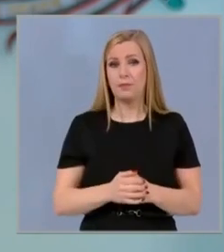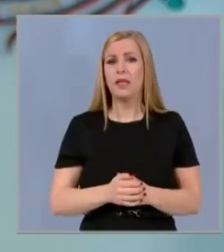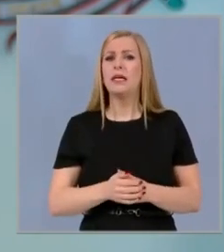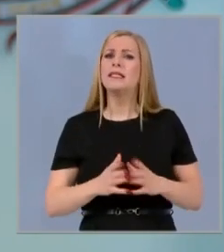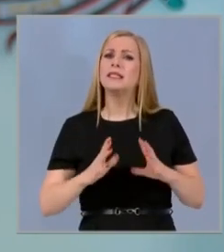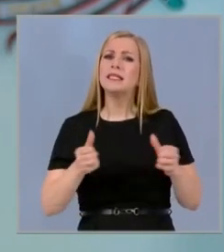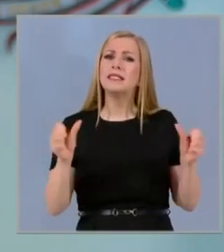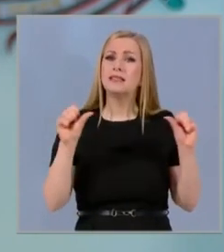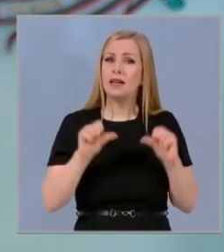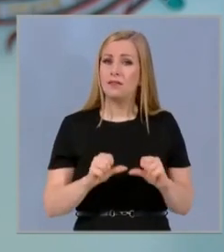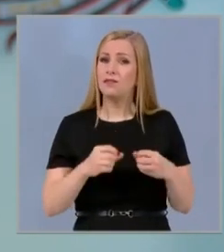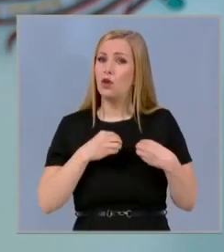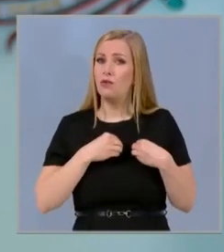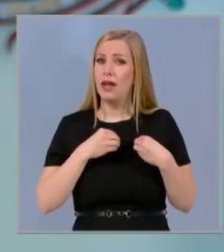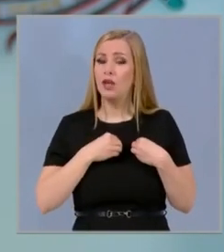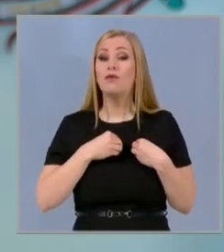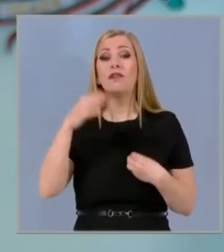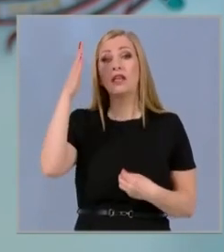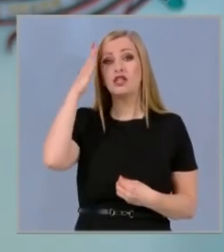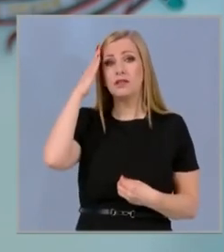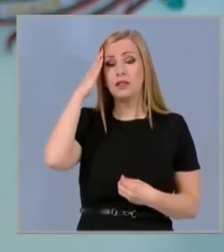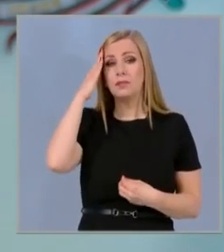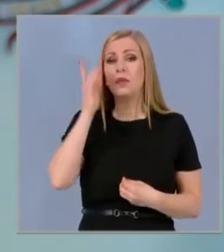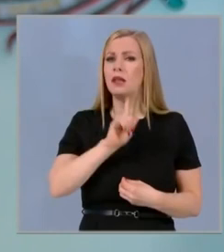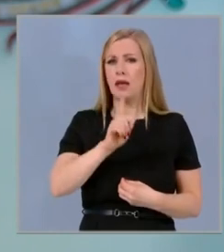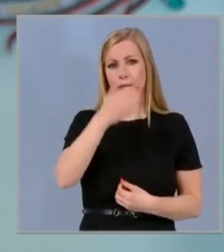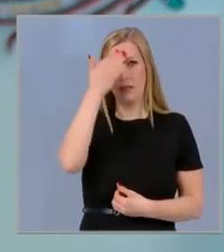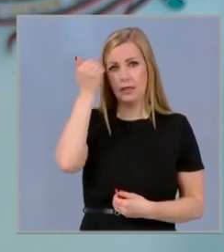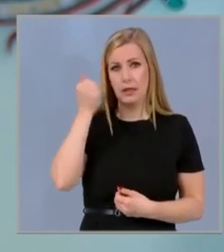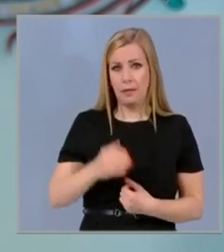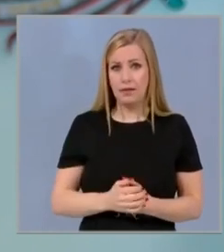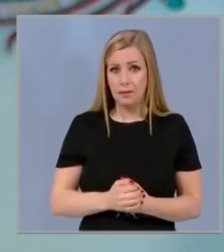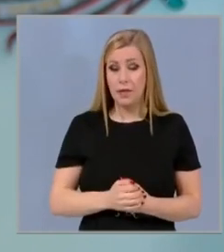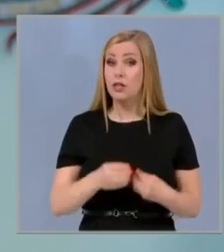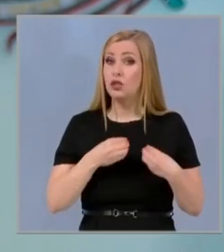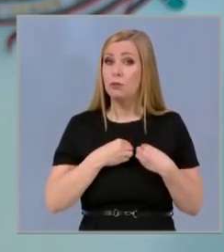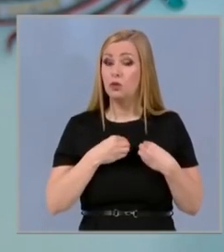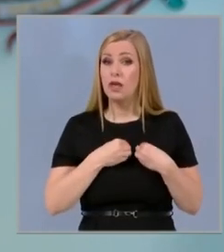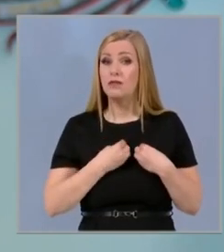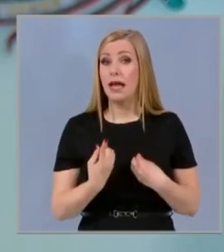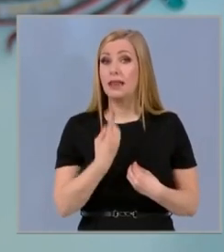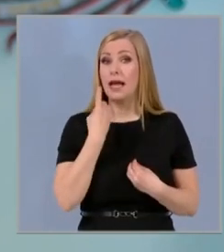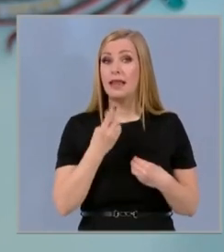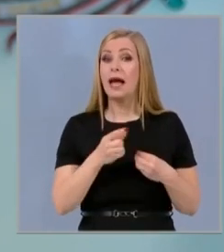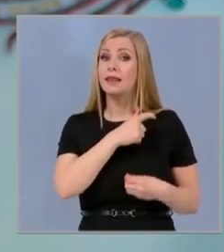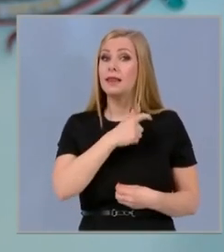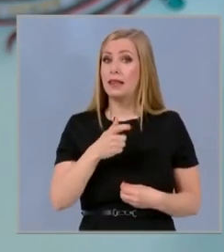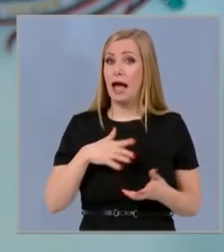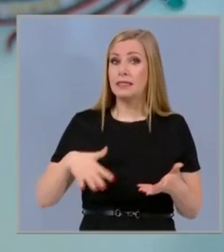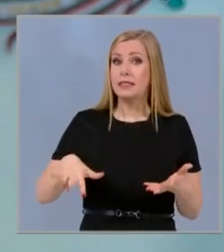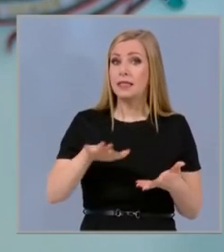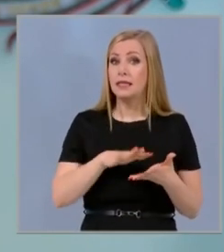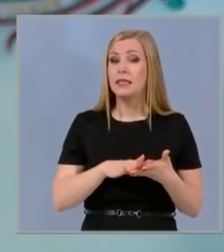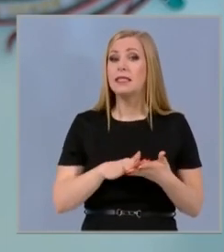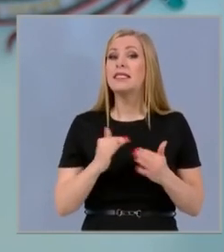на доверието в държавността. Затова не трябва да забравяме, че благоденствието на една нация се измерва